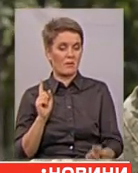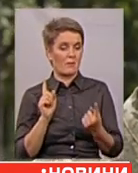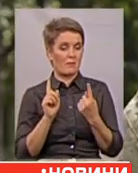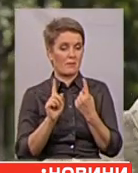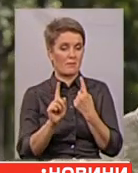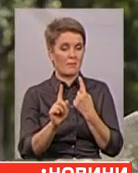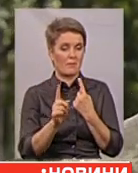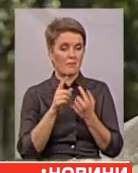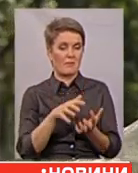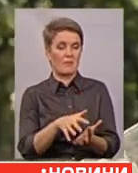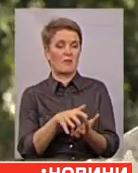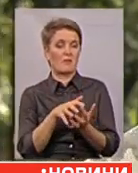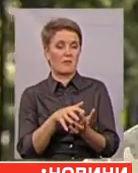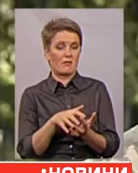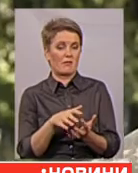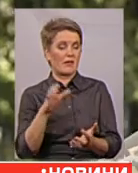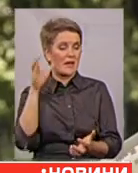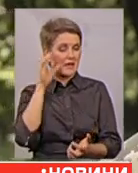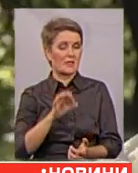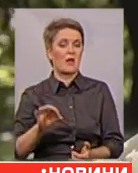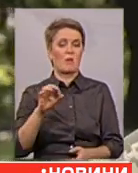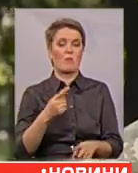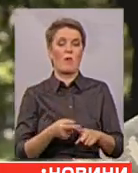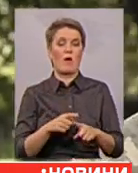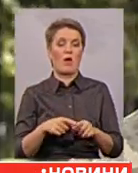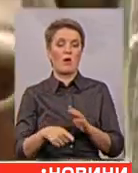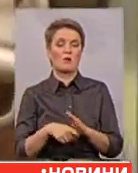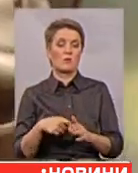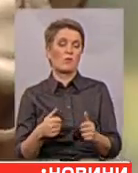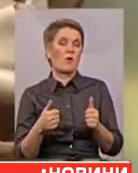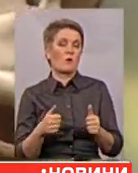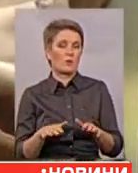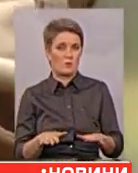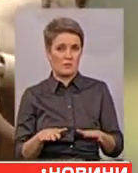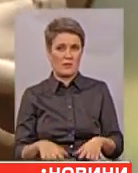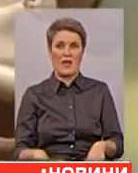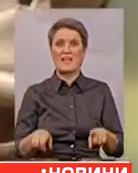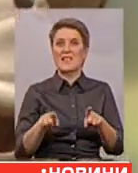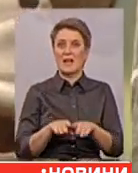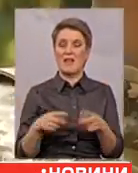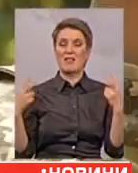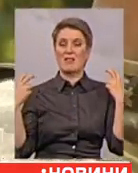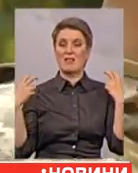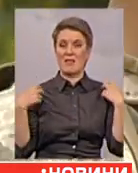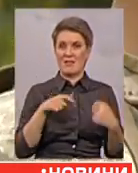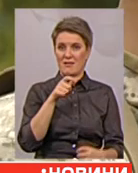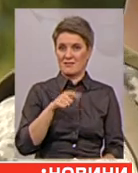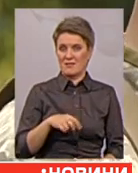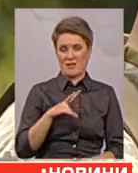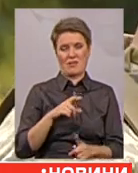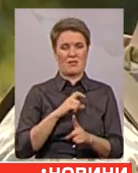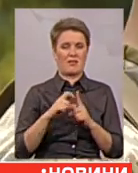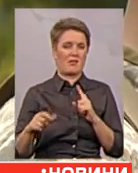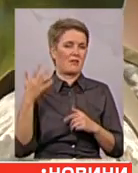і такі сміються, слышав я про цю шахту, прикольне містечко. На таке лейтенант Петренко не реагує і бійцям